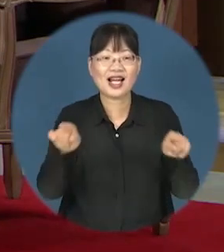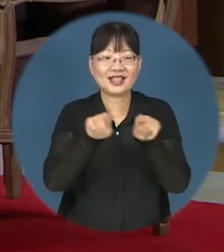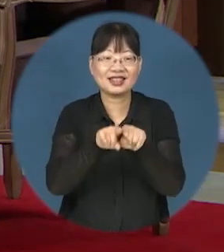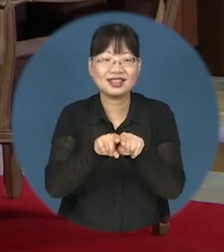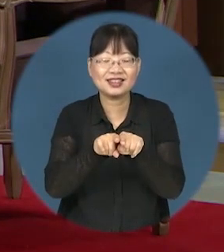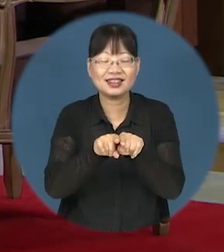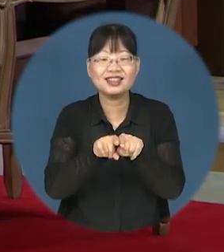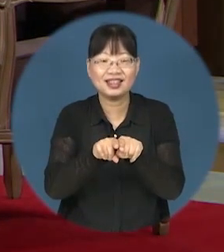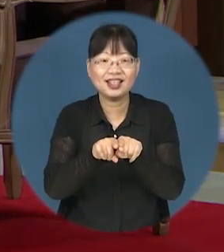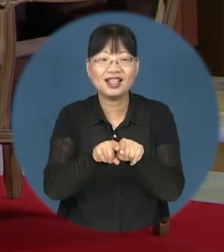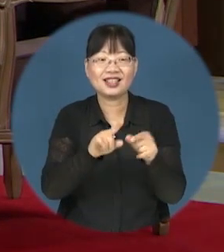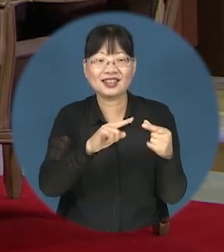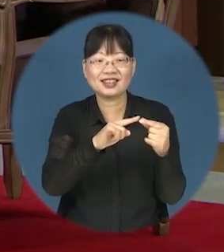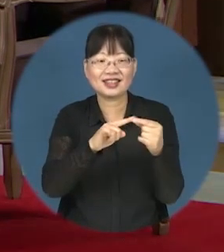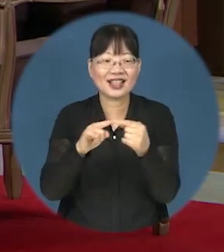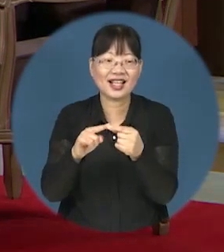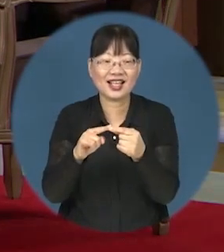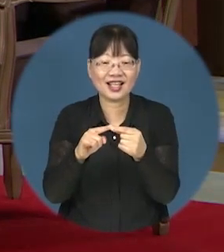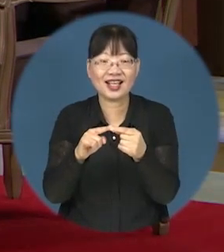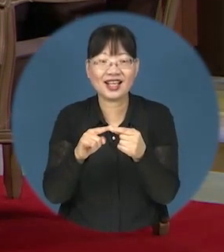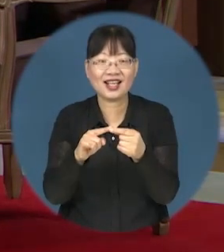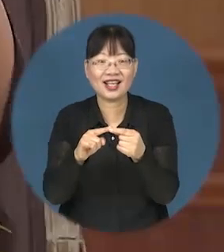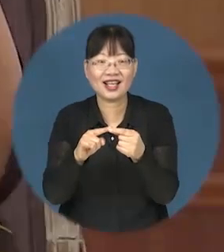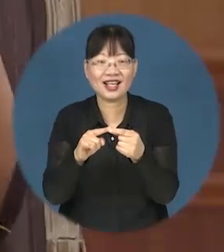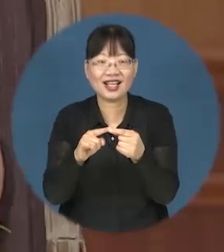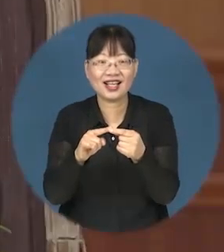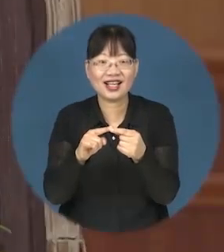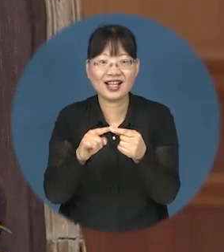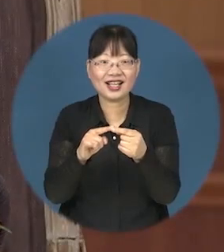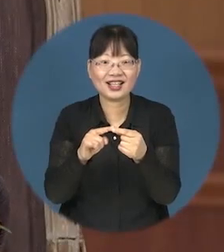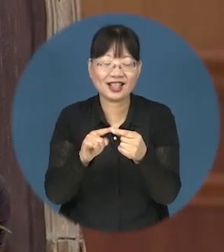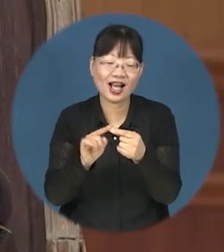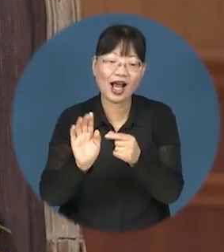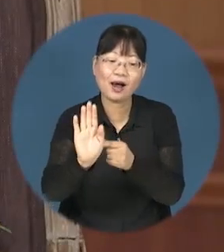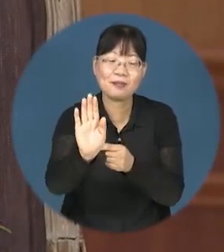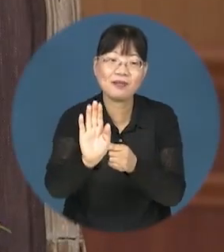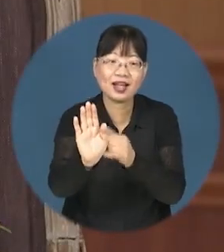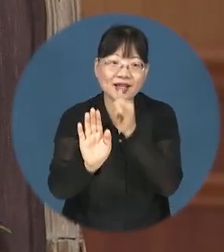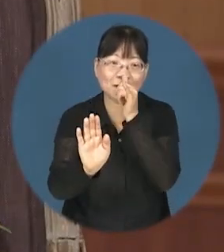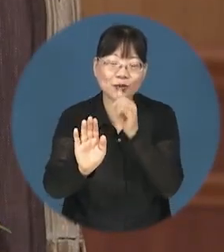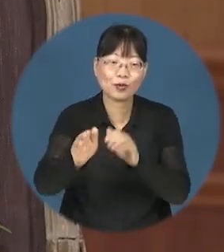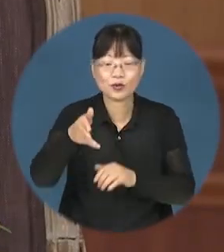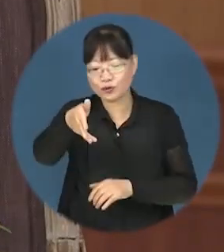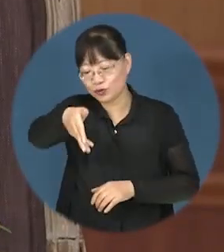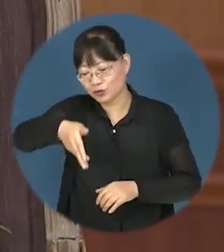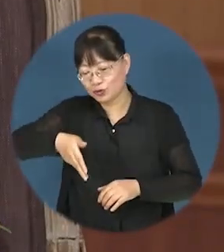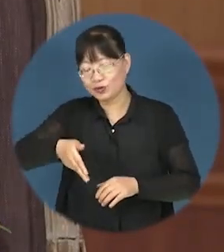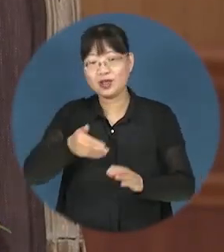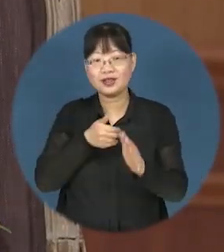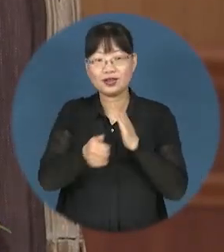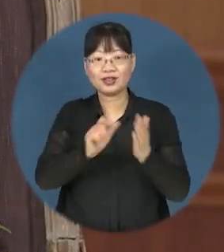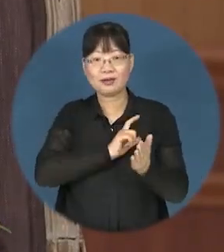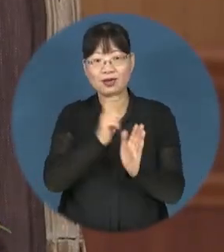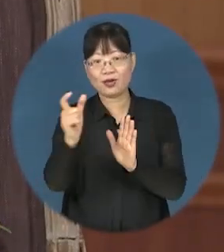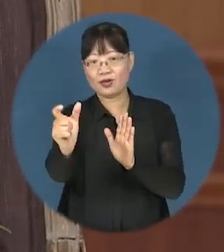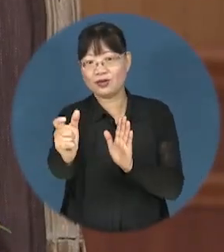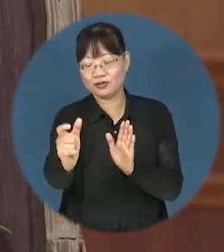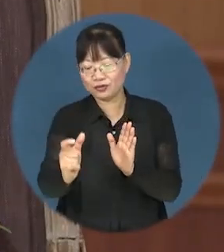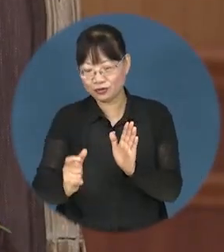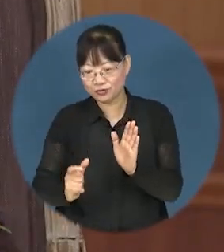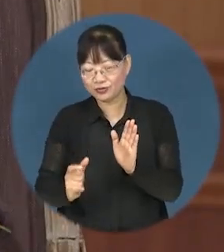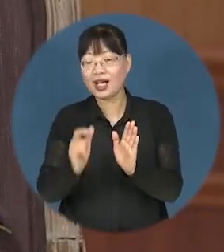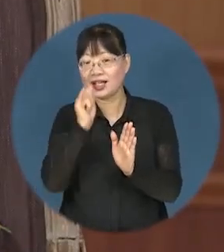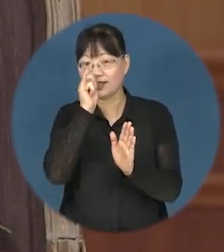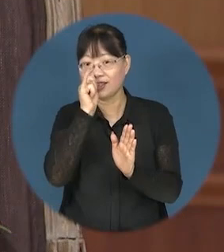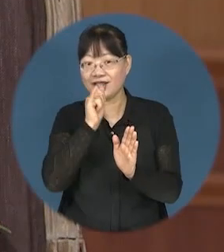그 시대에 우리 가치가 그 썰매에 앞부분에 있구요 예 측면에는 선수들의 명단을 적기로 되어